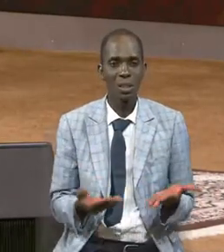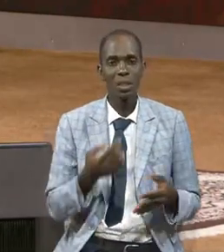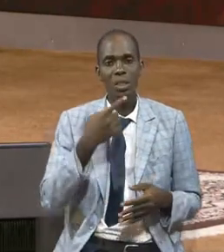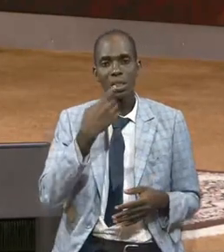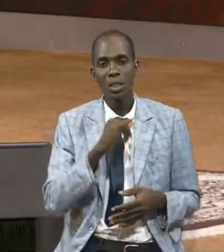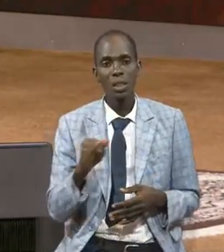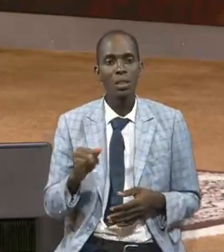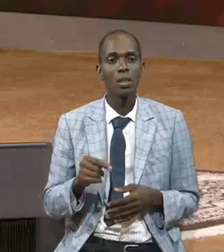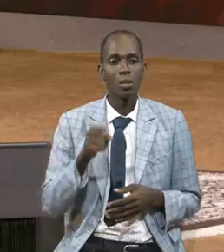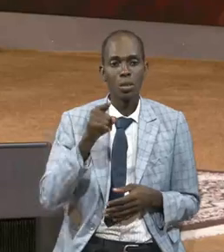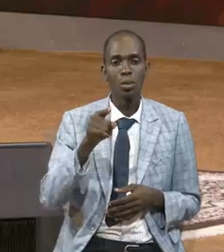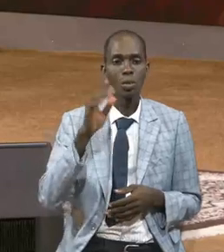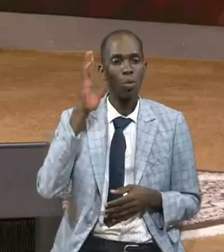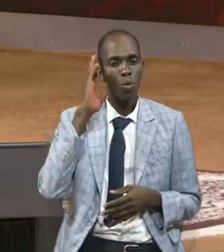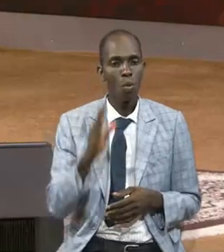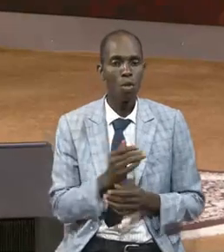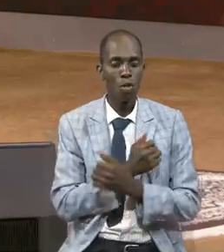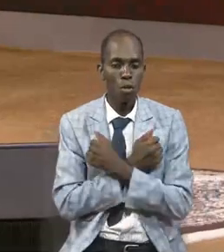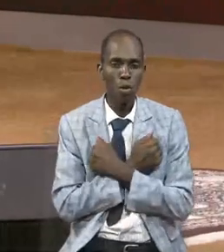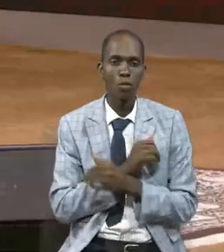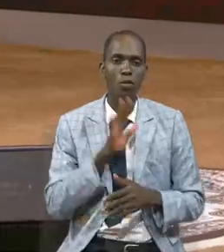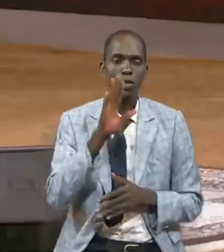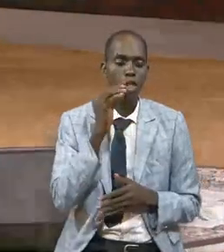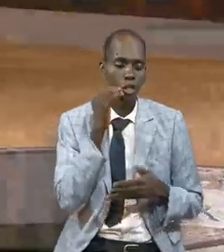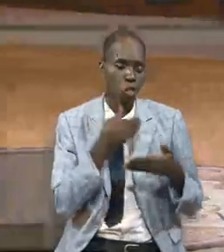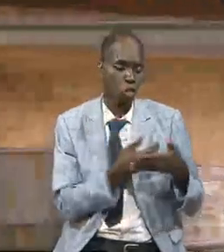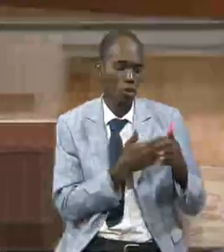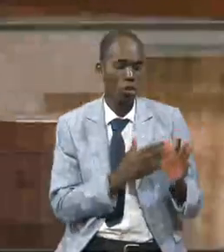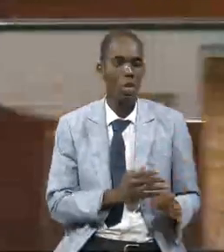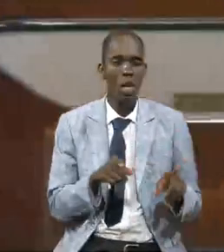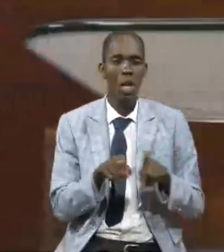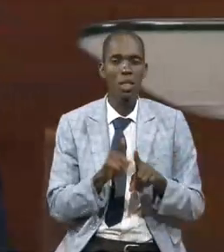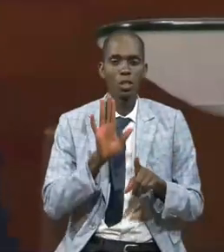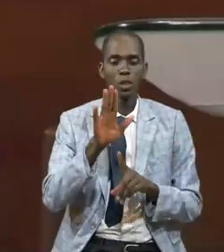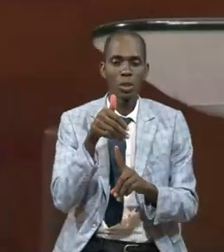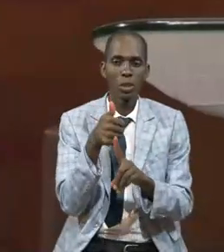aimeras ton prochain comme toi-même.